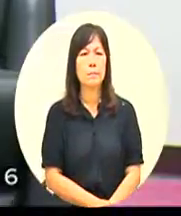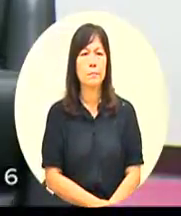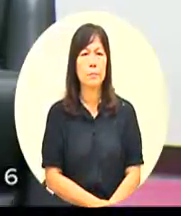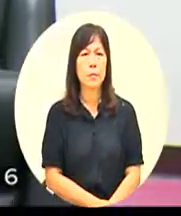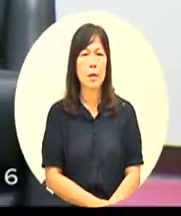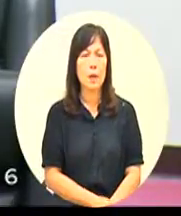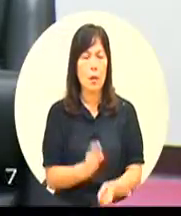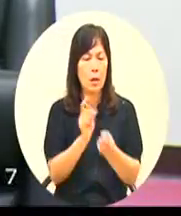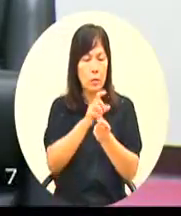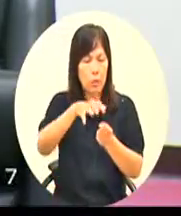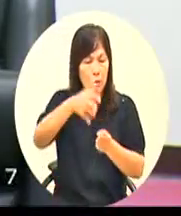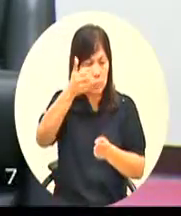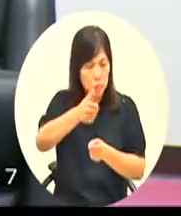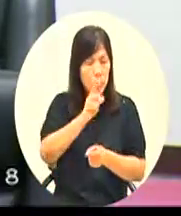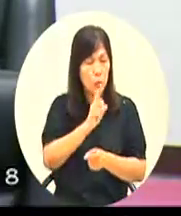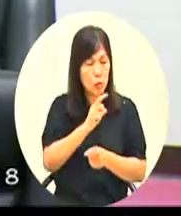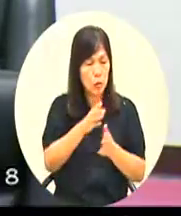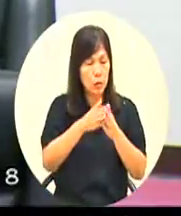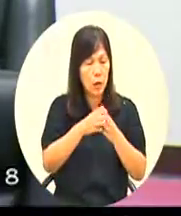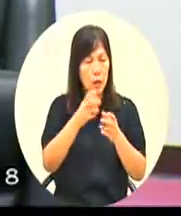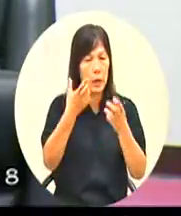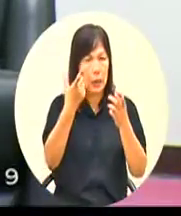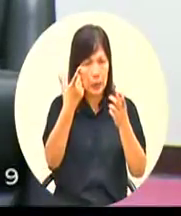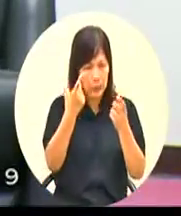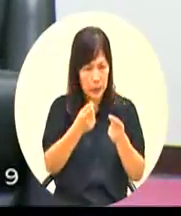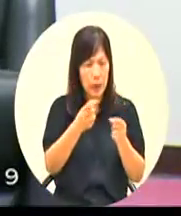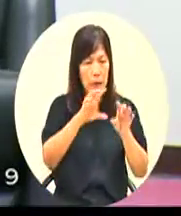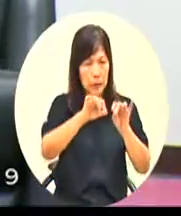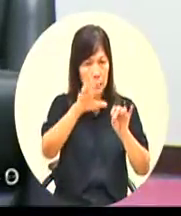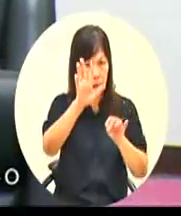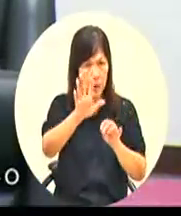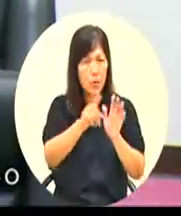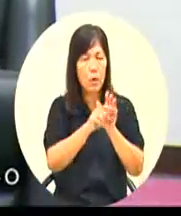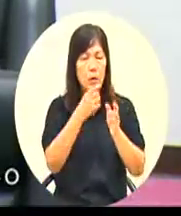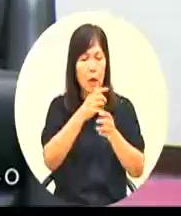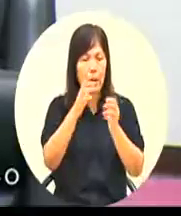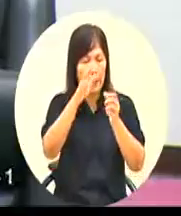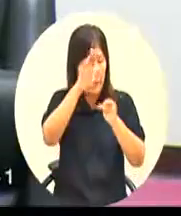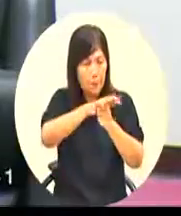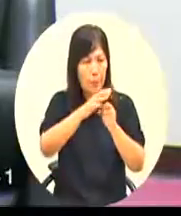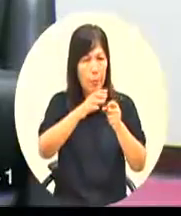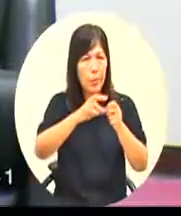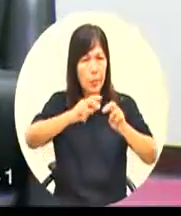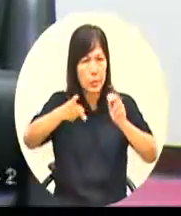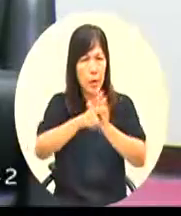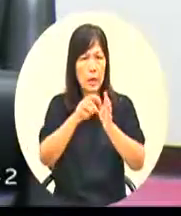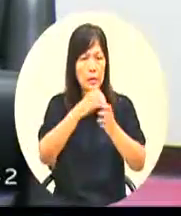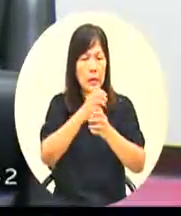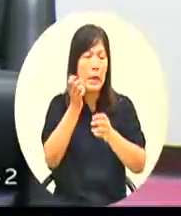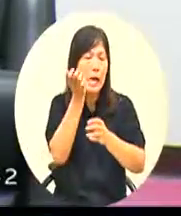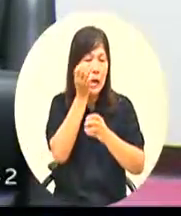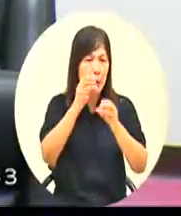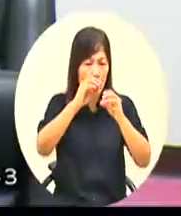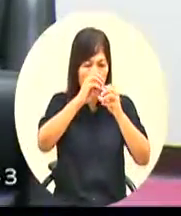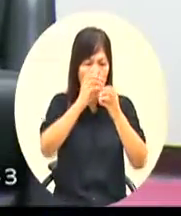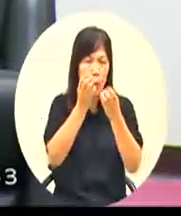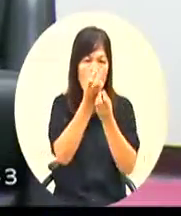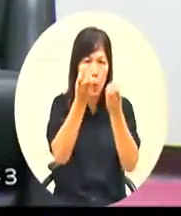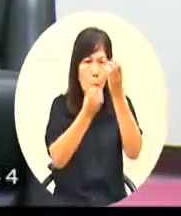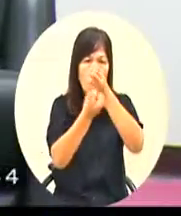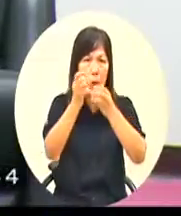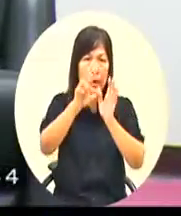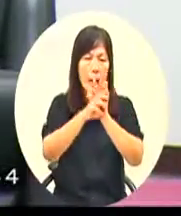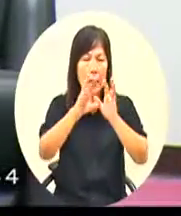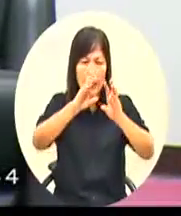局长反映的就是说，同样一个地方，因为这样的一个古墙它是用 logo 旧，还有泥土那个沙泥，把